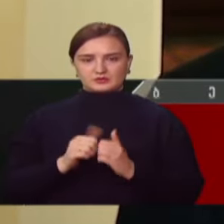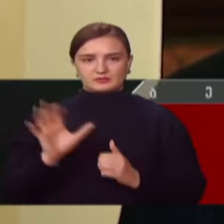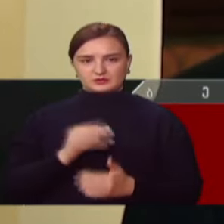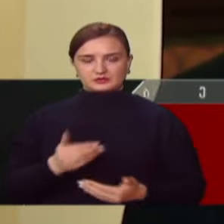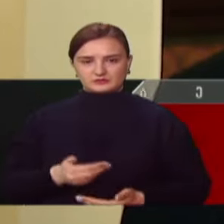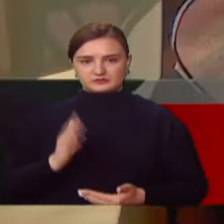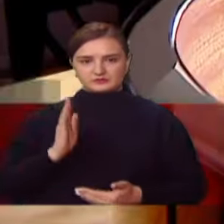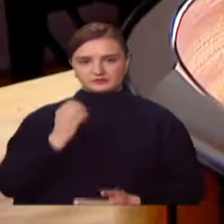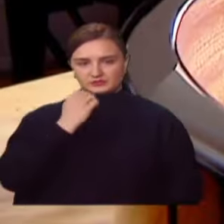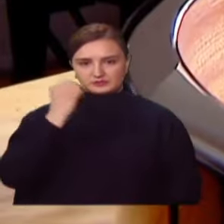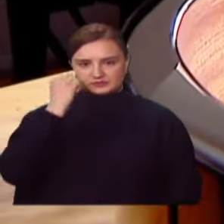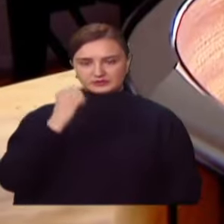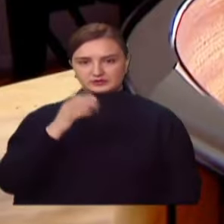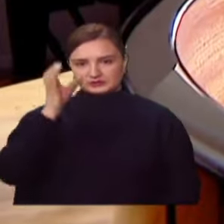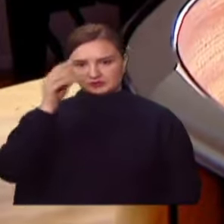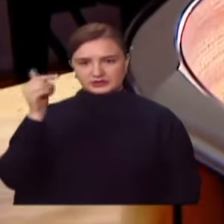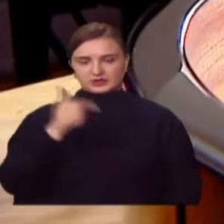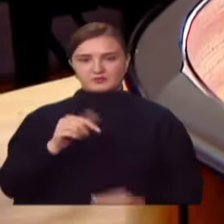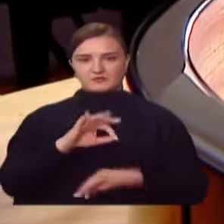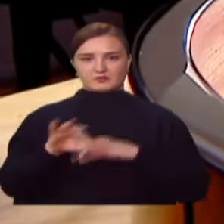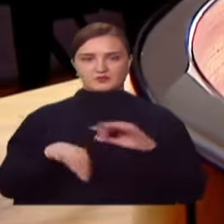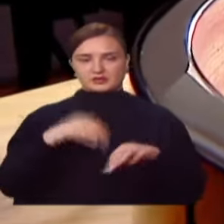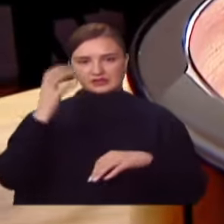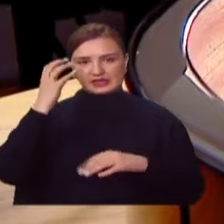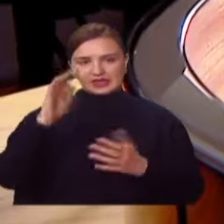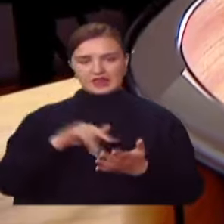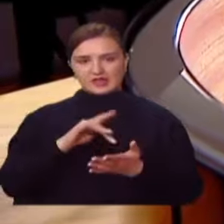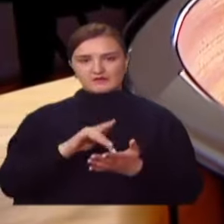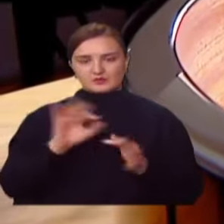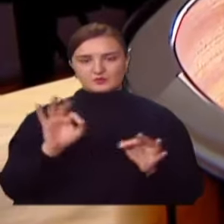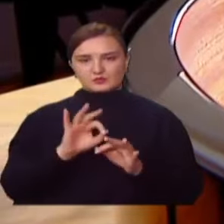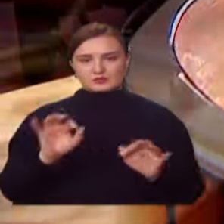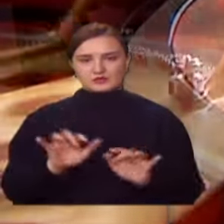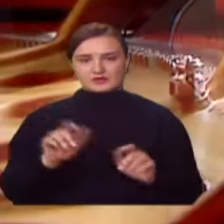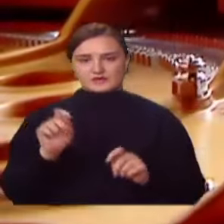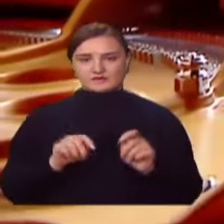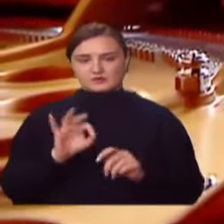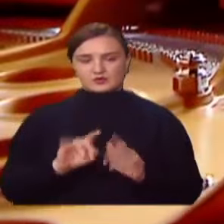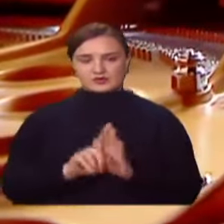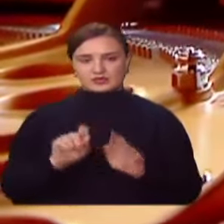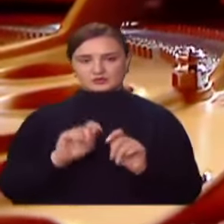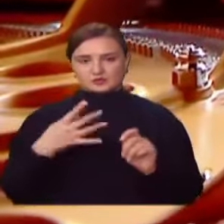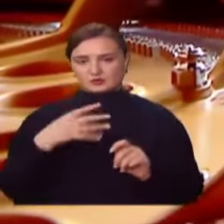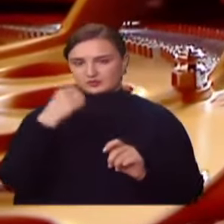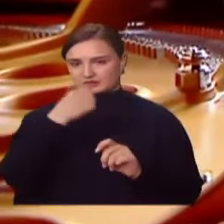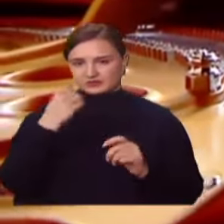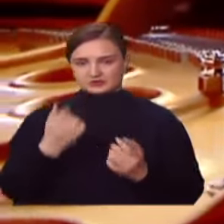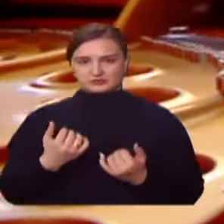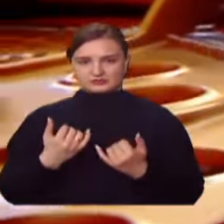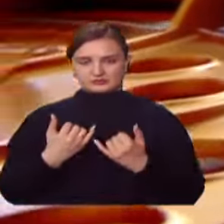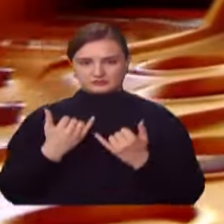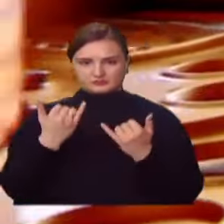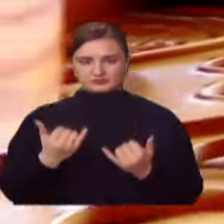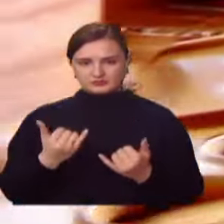ცხოვრება ვიქნები მადლობელი. საგანმანათლებლო პროექტი თელავის კლასიკური მუსიკის ფესტივალის დაარსებიდან 40 წლის თავს ეძღვნება.